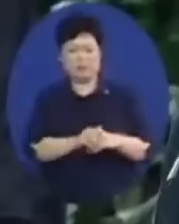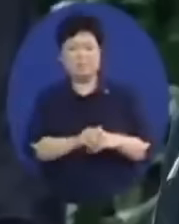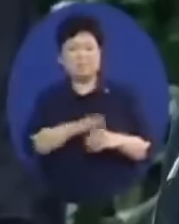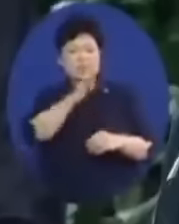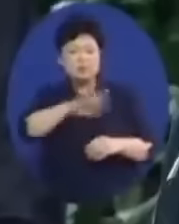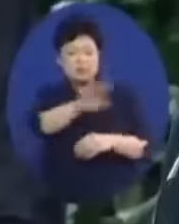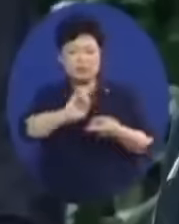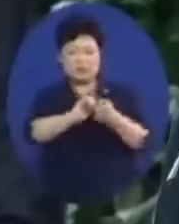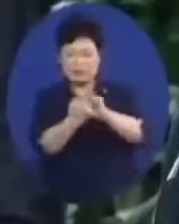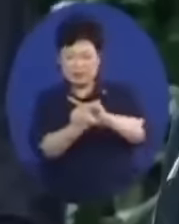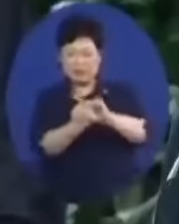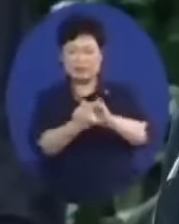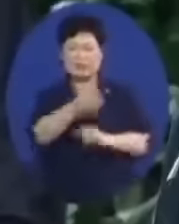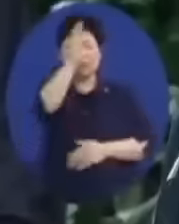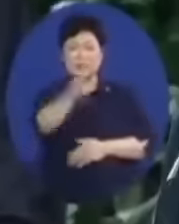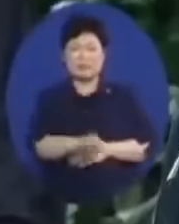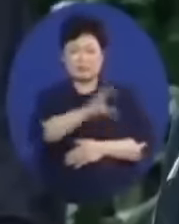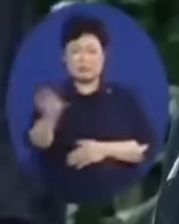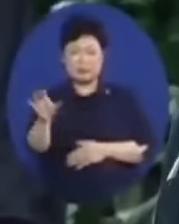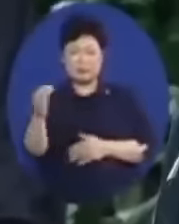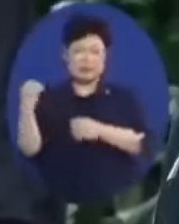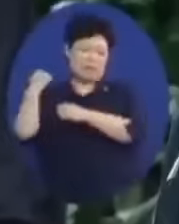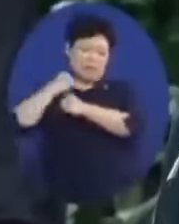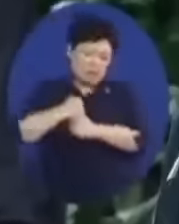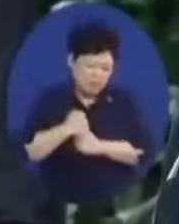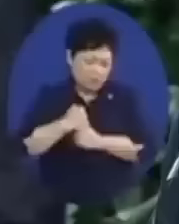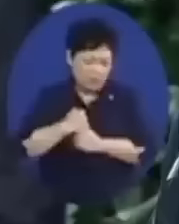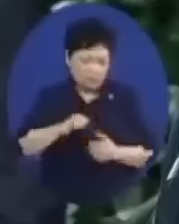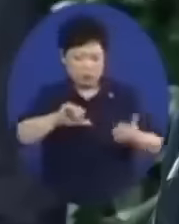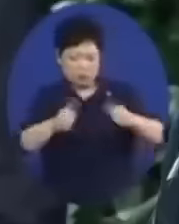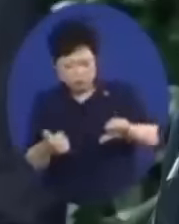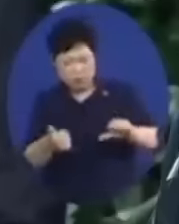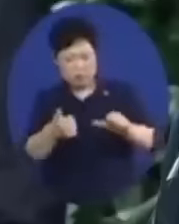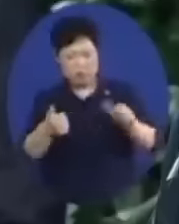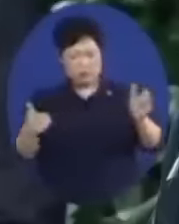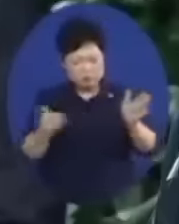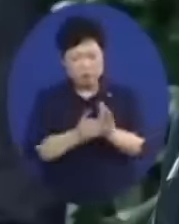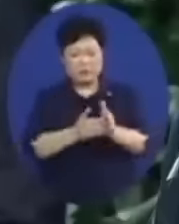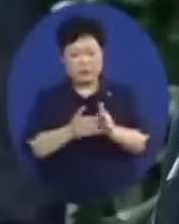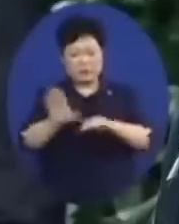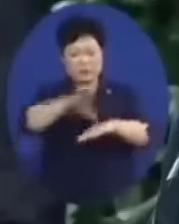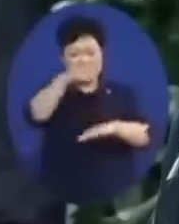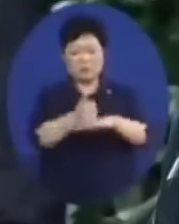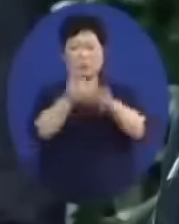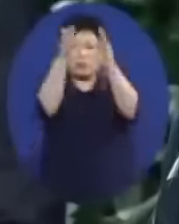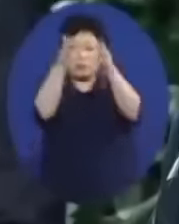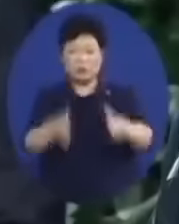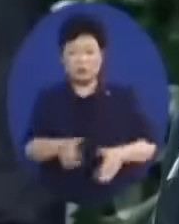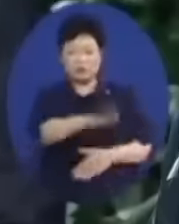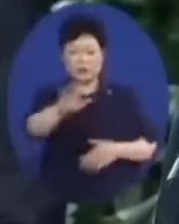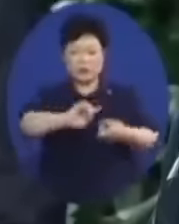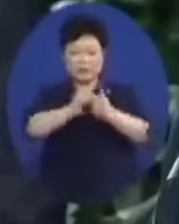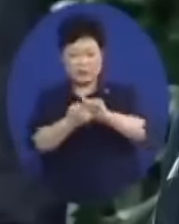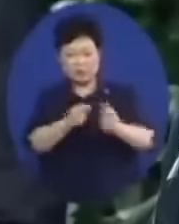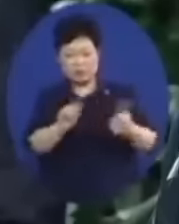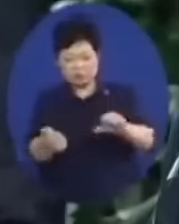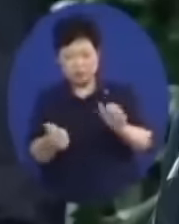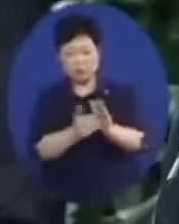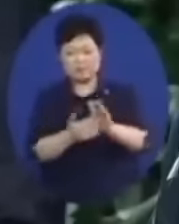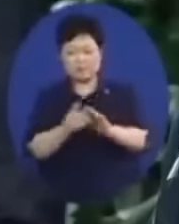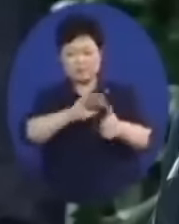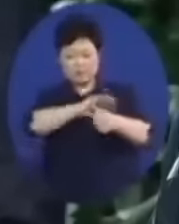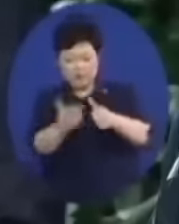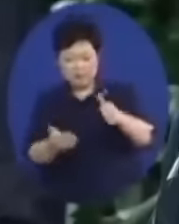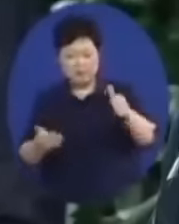우리 대신 십자가를 짊어지고 죽어주심으로 그리스도를 통해서 우리가 대신 죽고